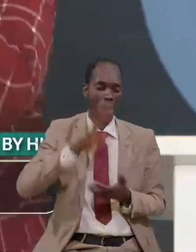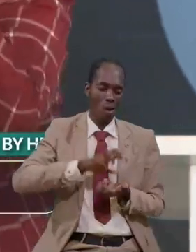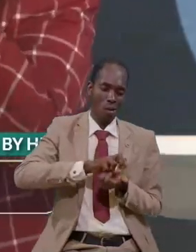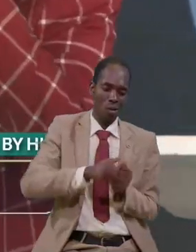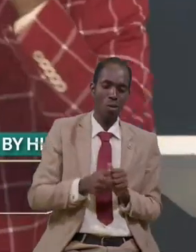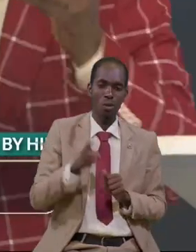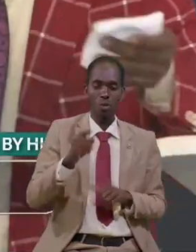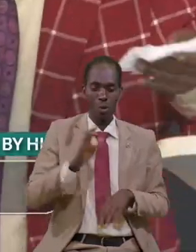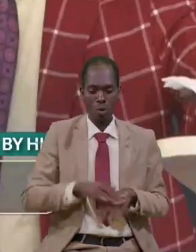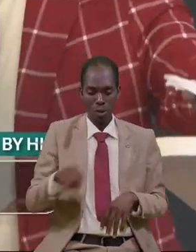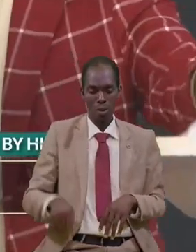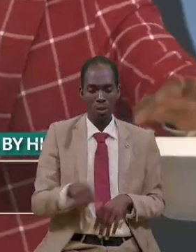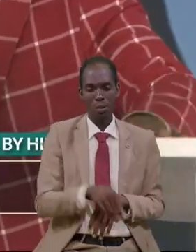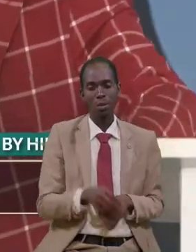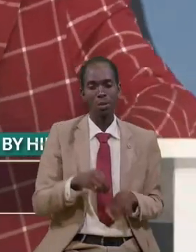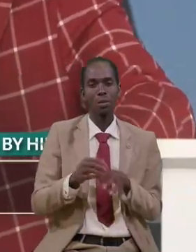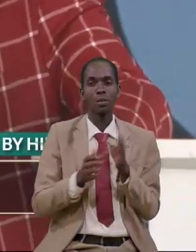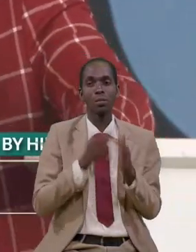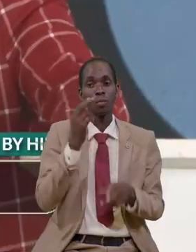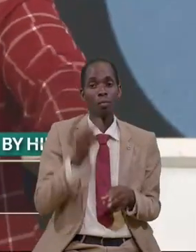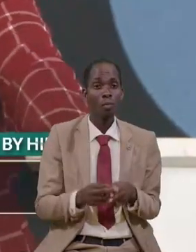pieds.